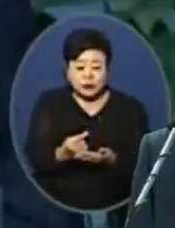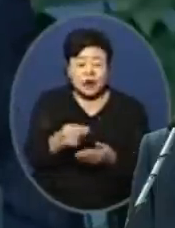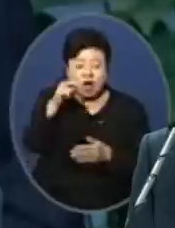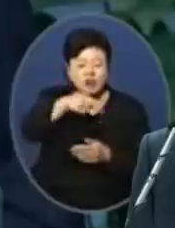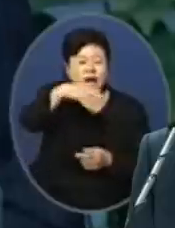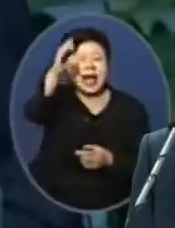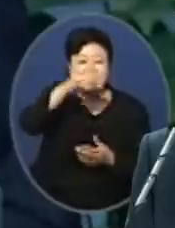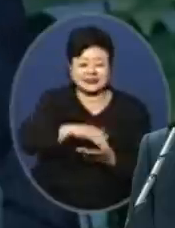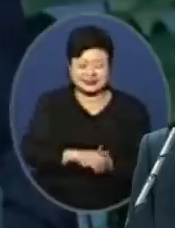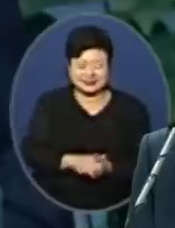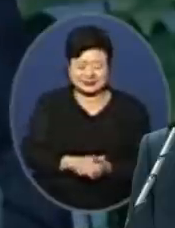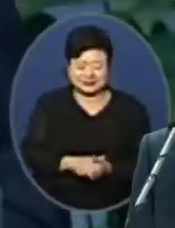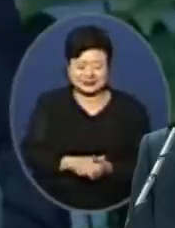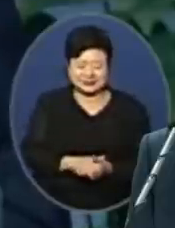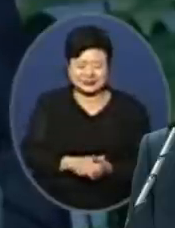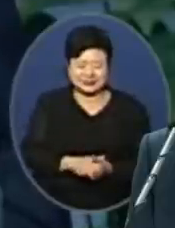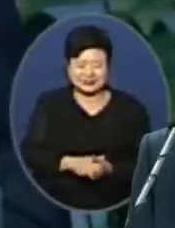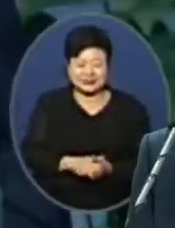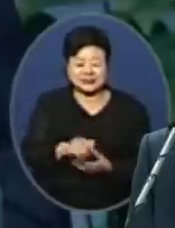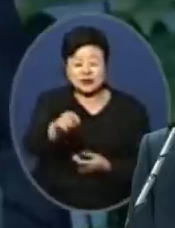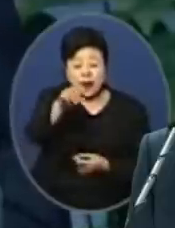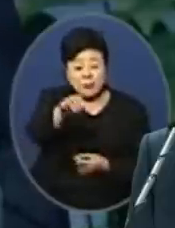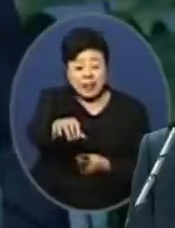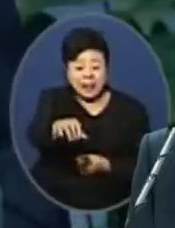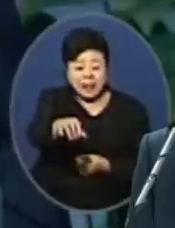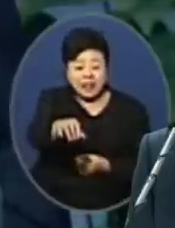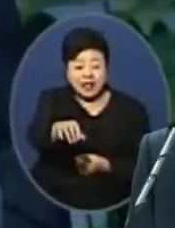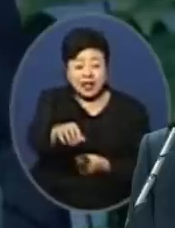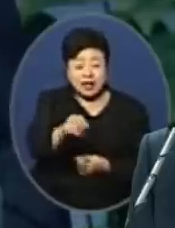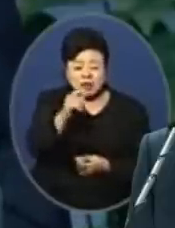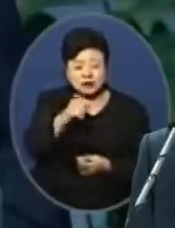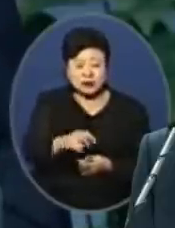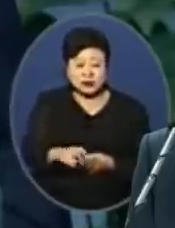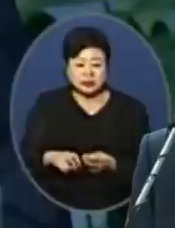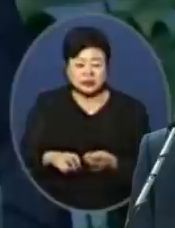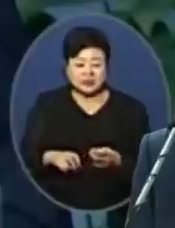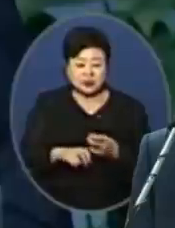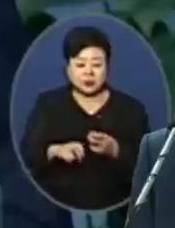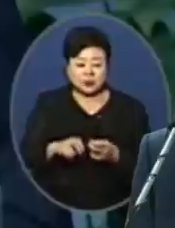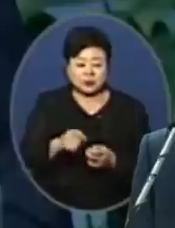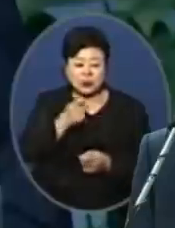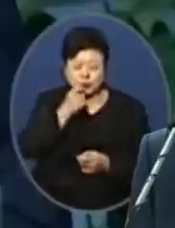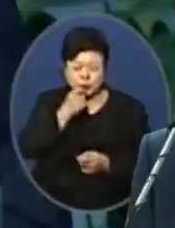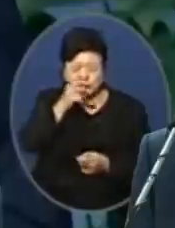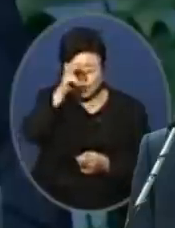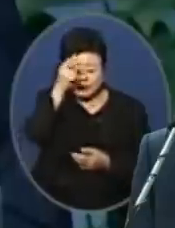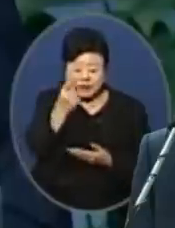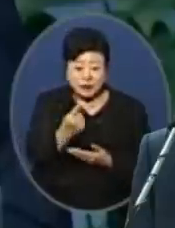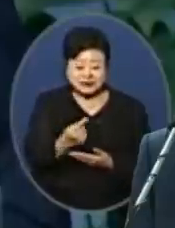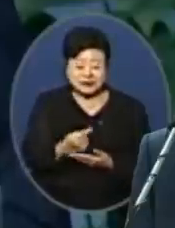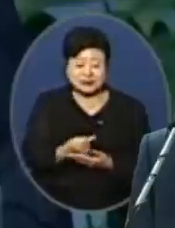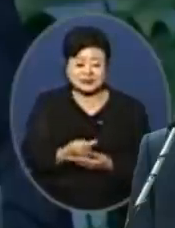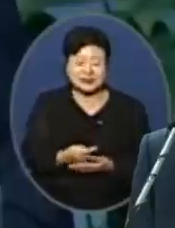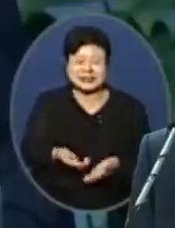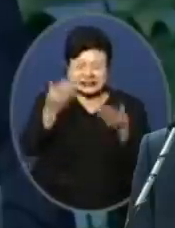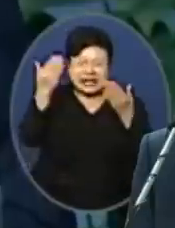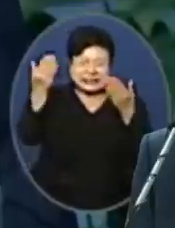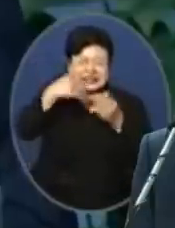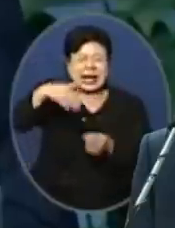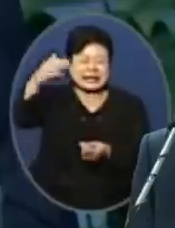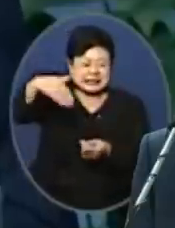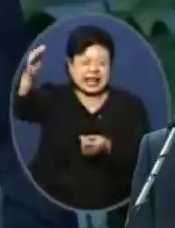지나가. 아, 여러분 앞에 우주의 교통순경이 들었었습니다. 그 피가